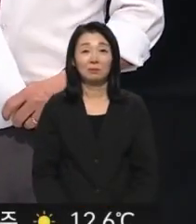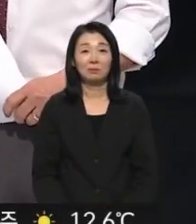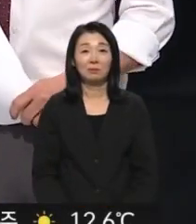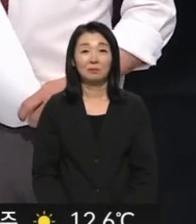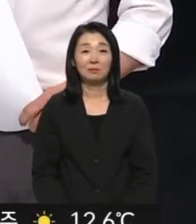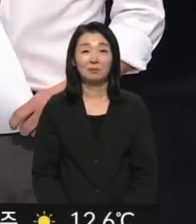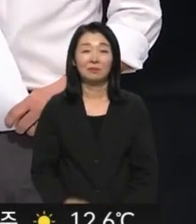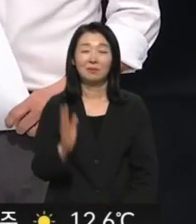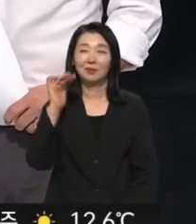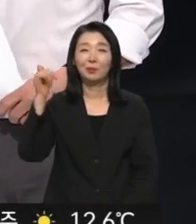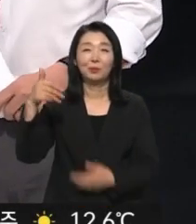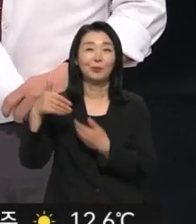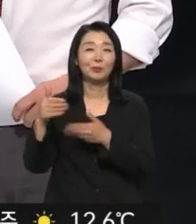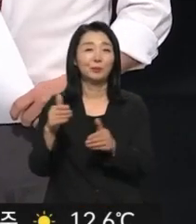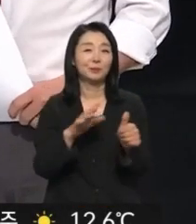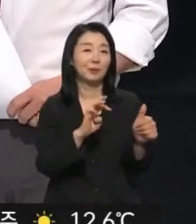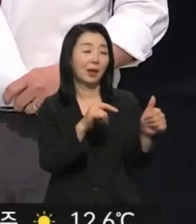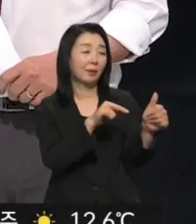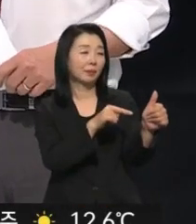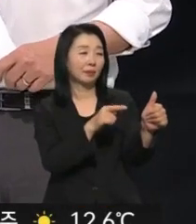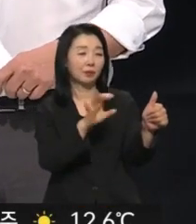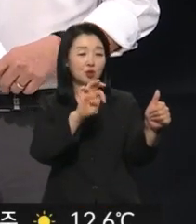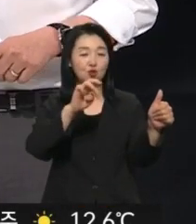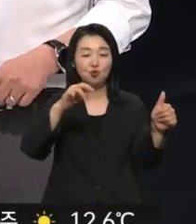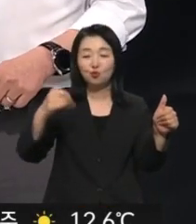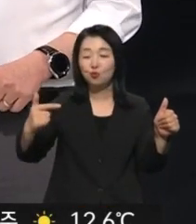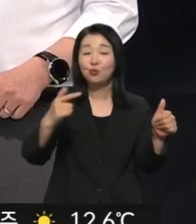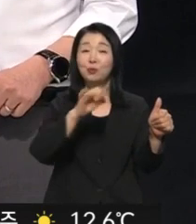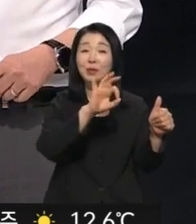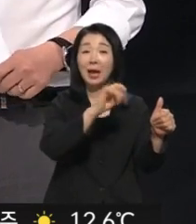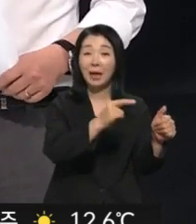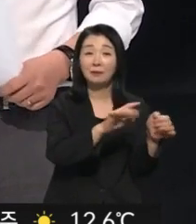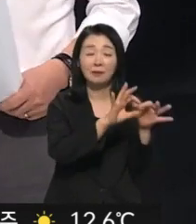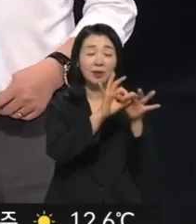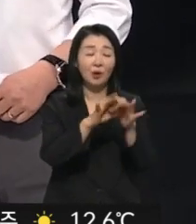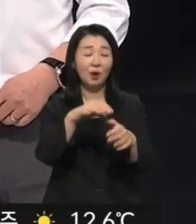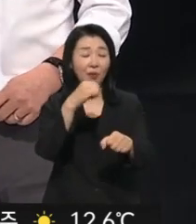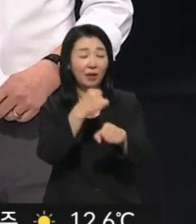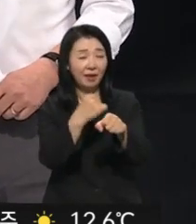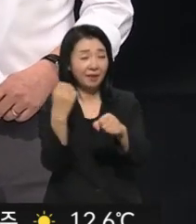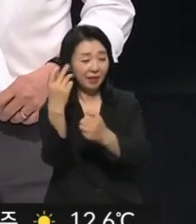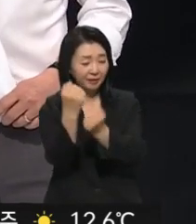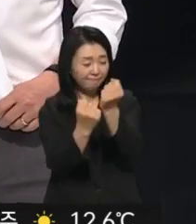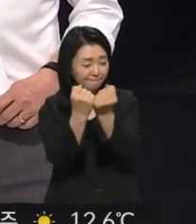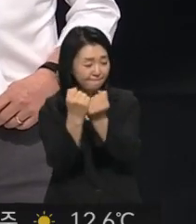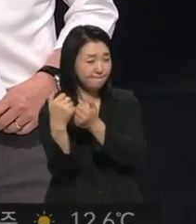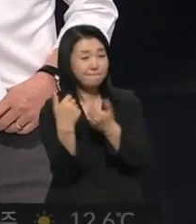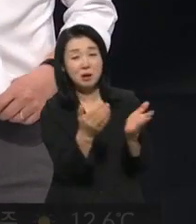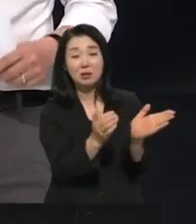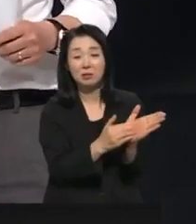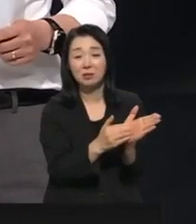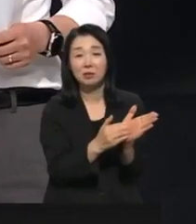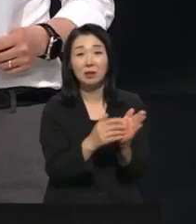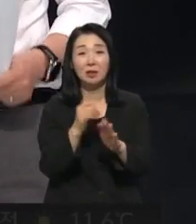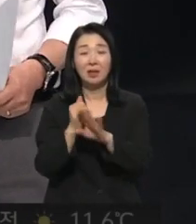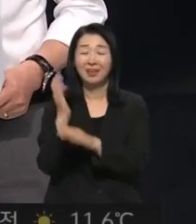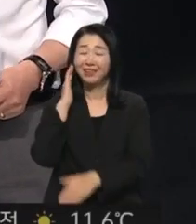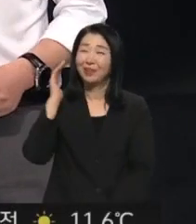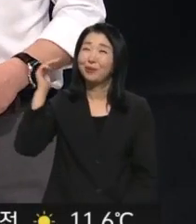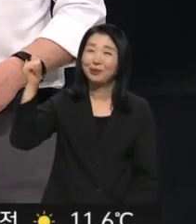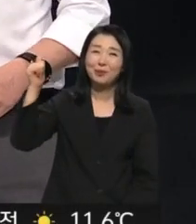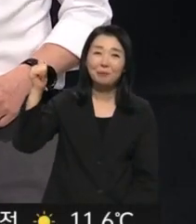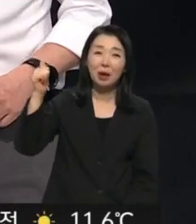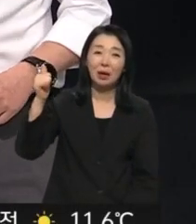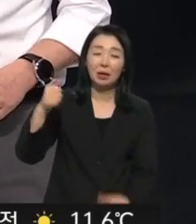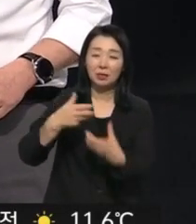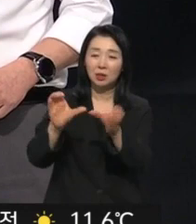앞서 대통령실은 안 후보가 유난연대를 거론했던 이유를 재차 설명하자 대통령을 전도에 끌어들이지 마라,